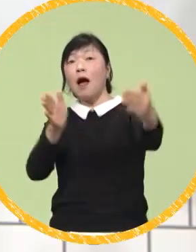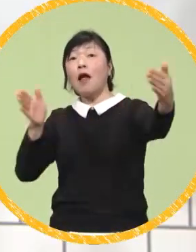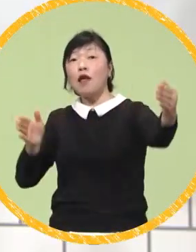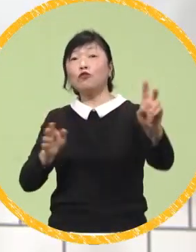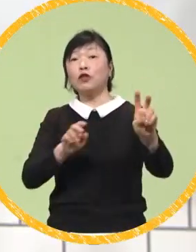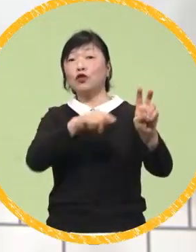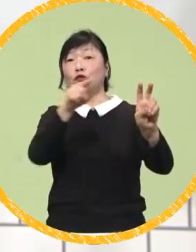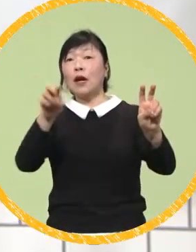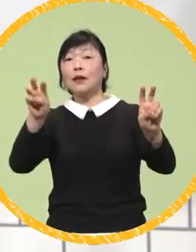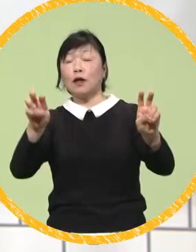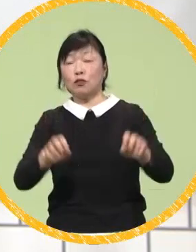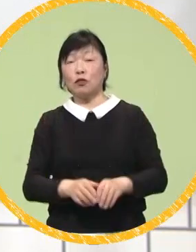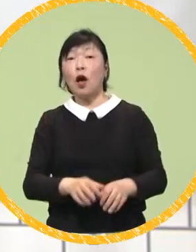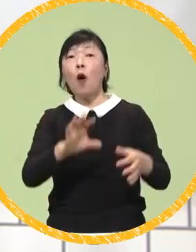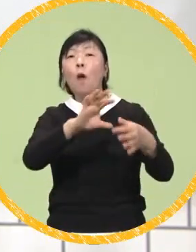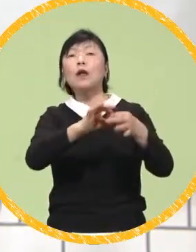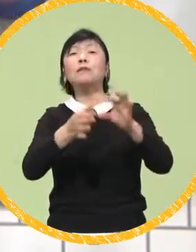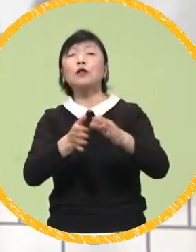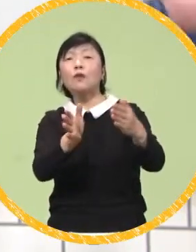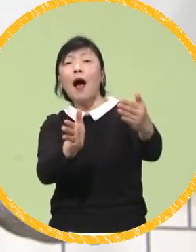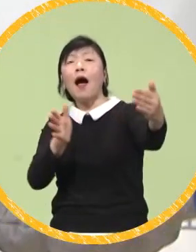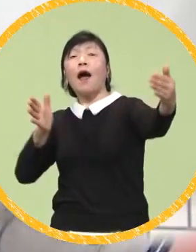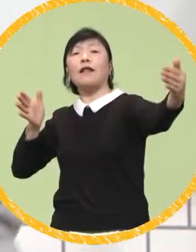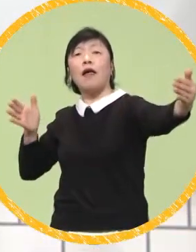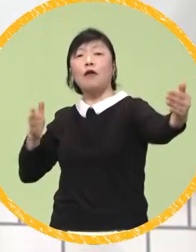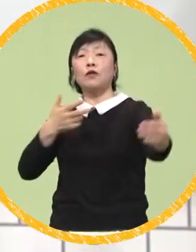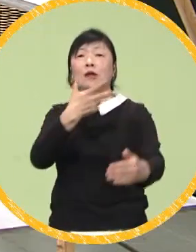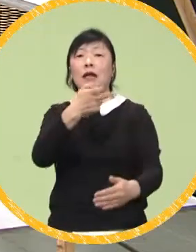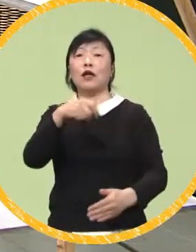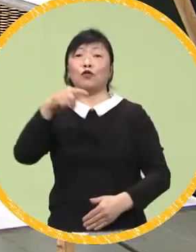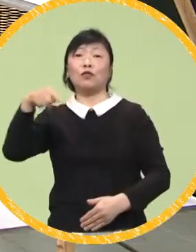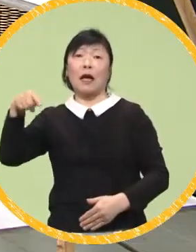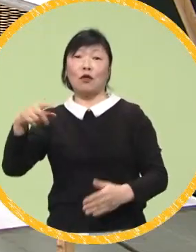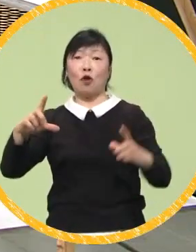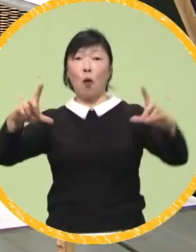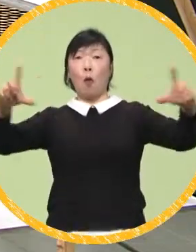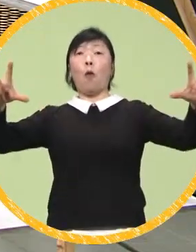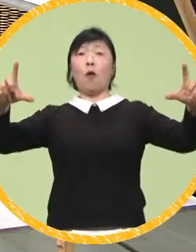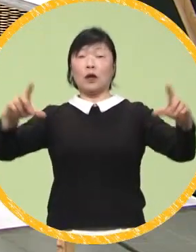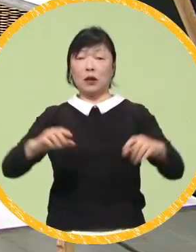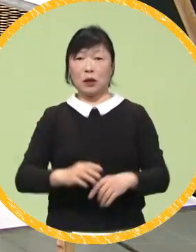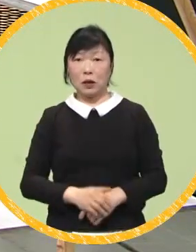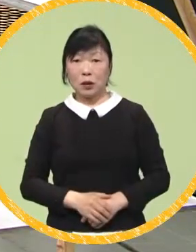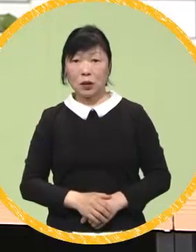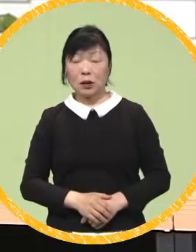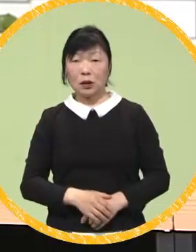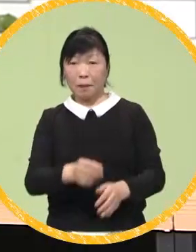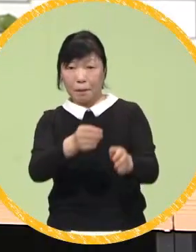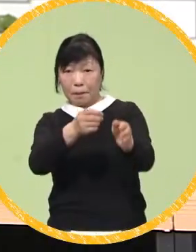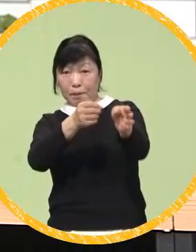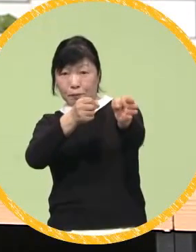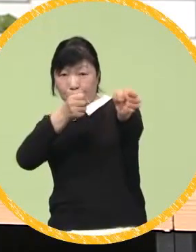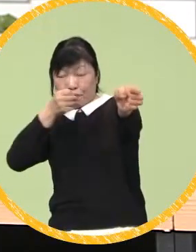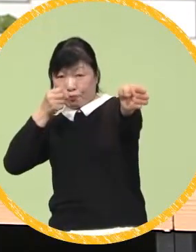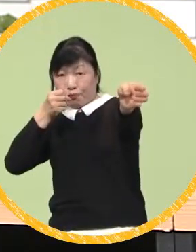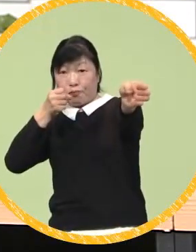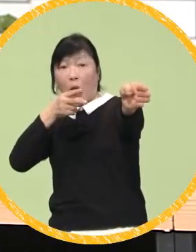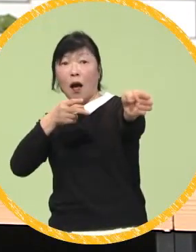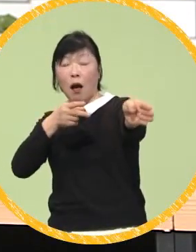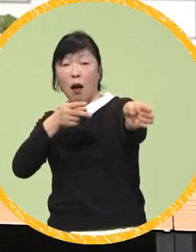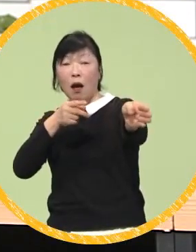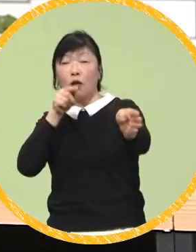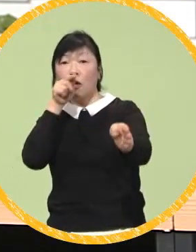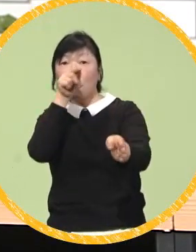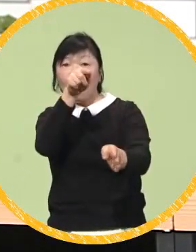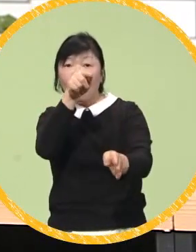オリンピックのなら10メーターはですねあのもう少し大きいですね70メートルでその的中心とかって見える